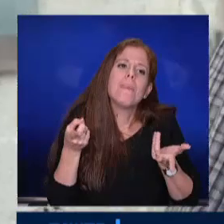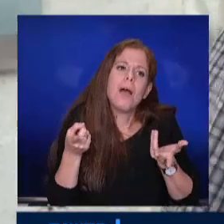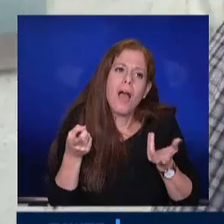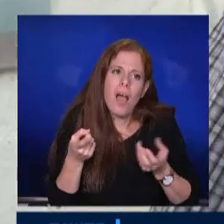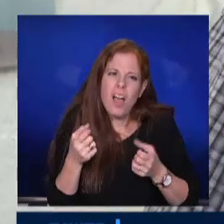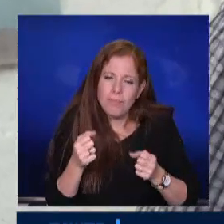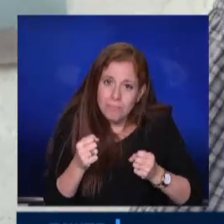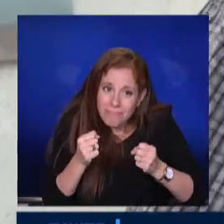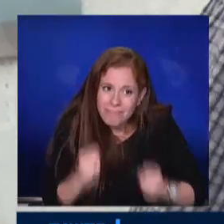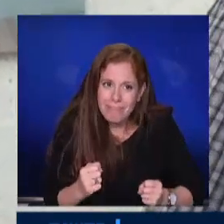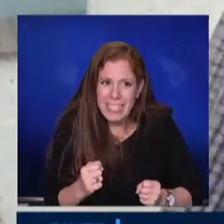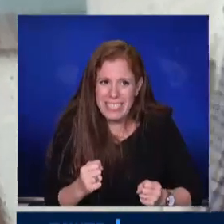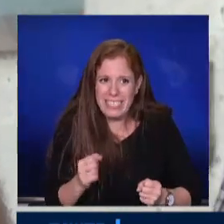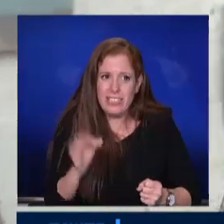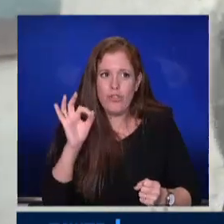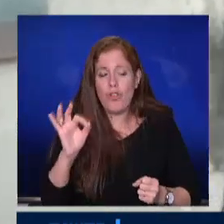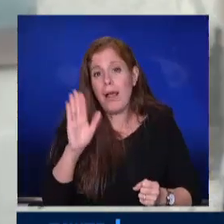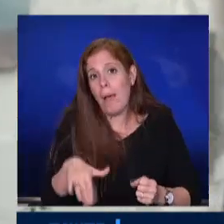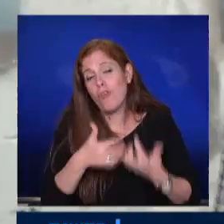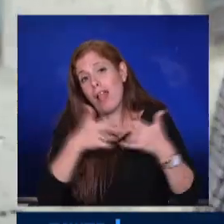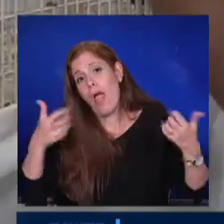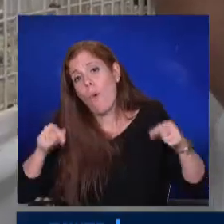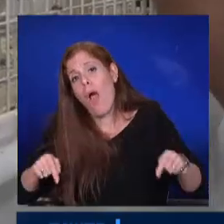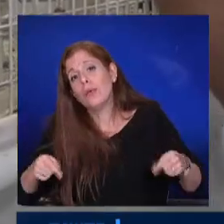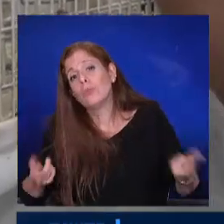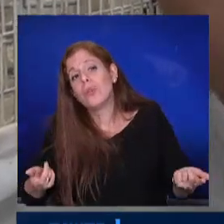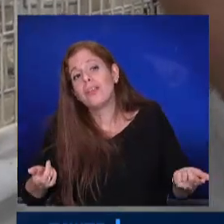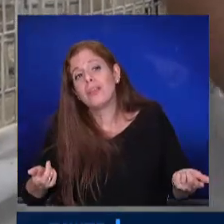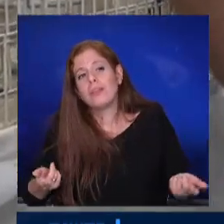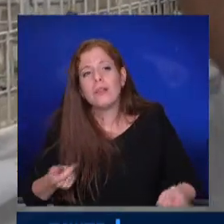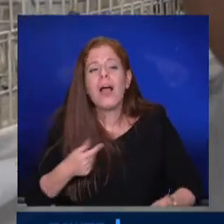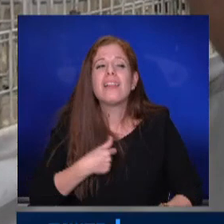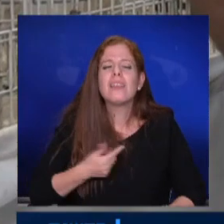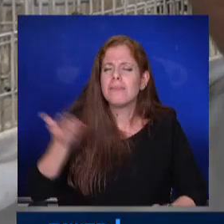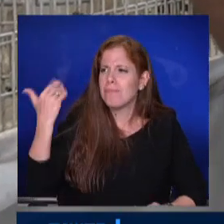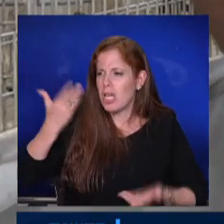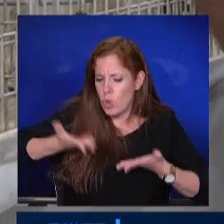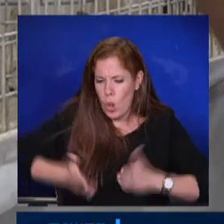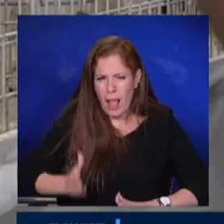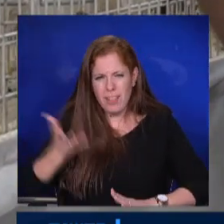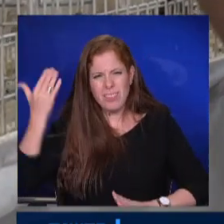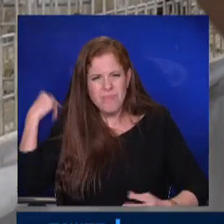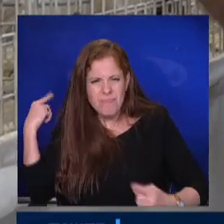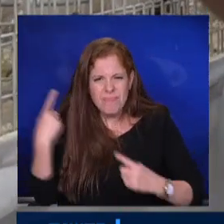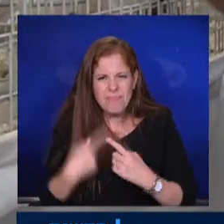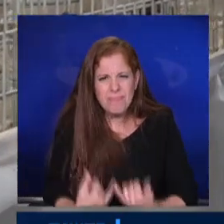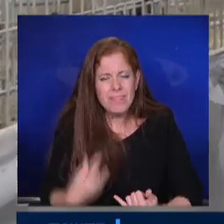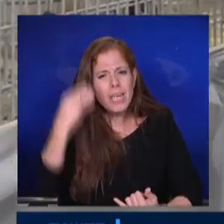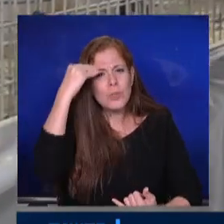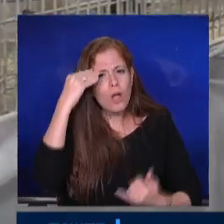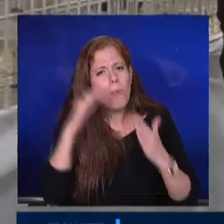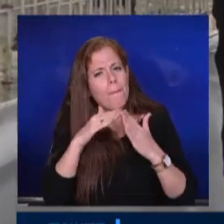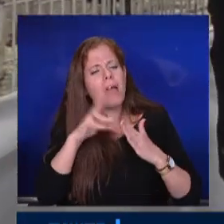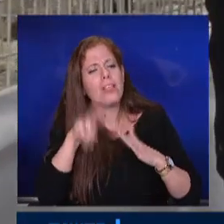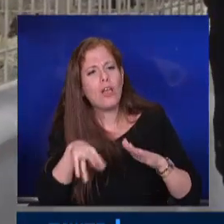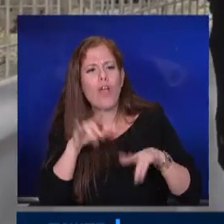אבני היסוד היום של, גם של התערוכה הזאת. אני, מאז שנולדתי, אני זוכר שיש לנו בבית חיות. אם זה היה